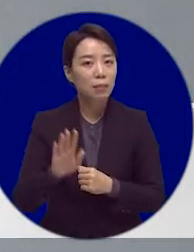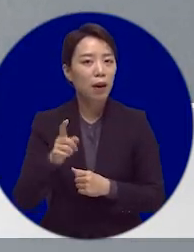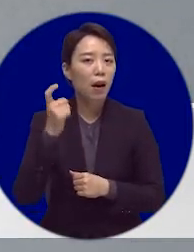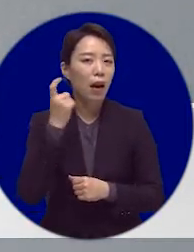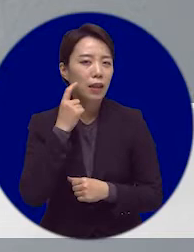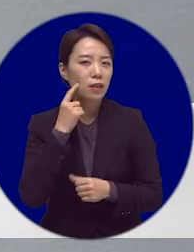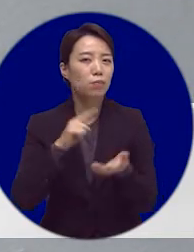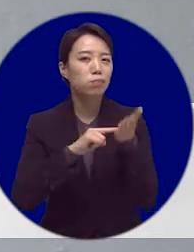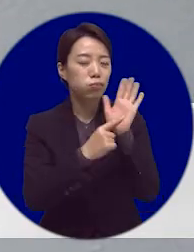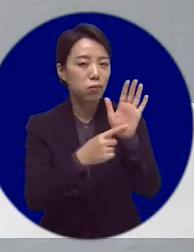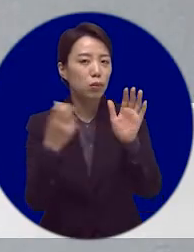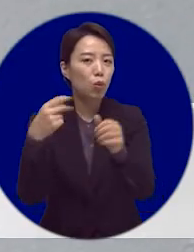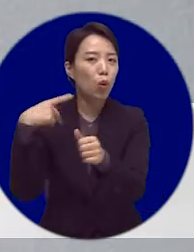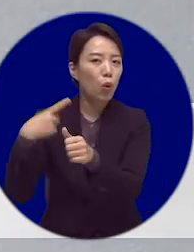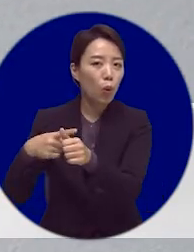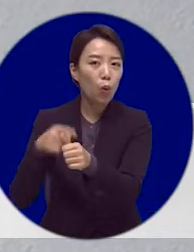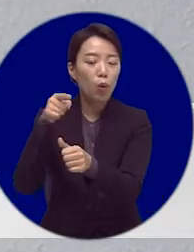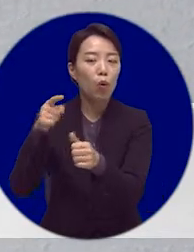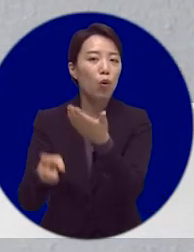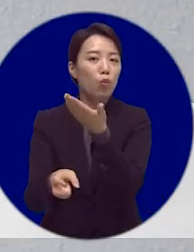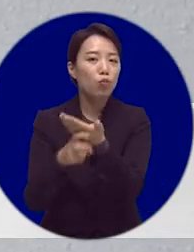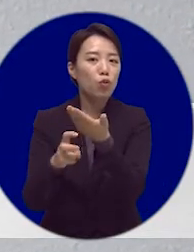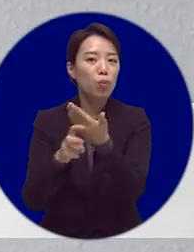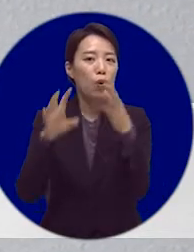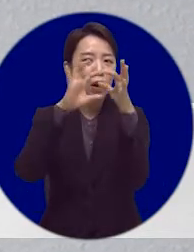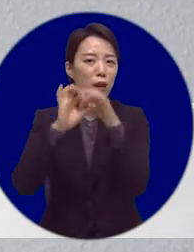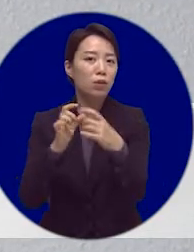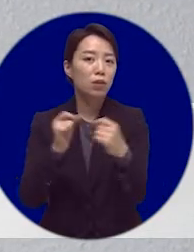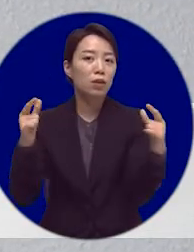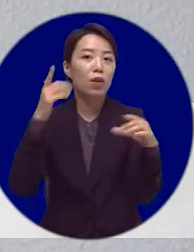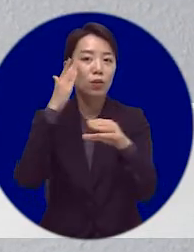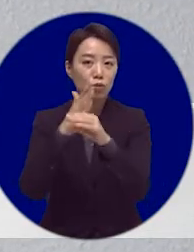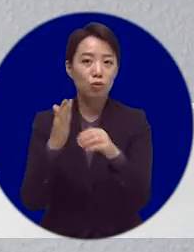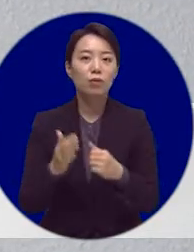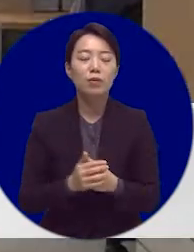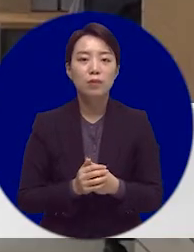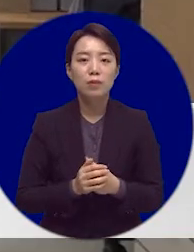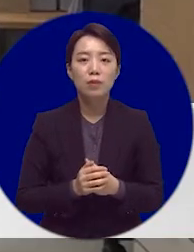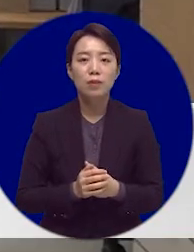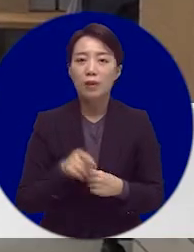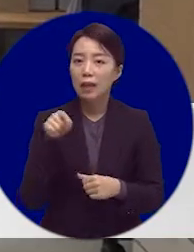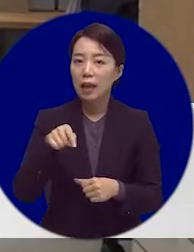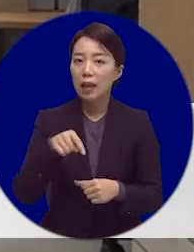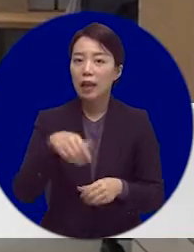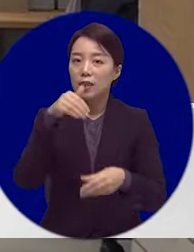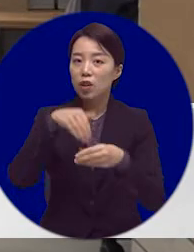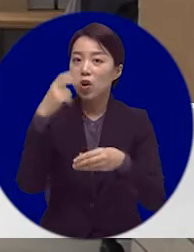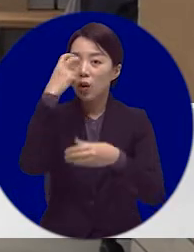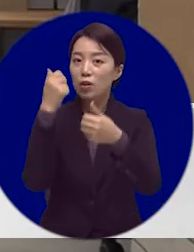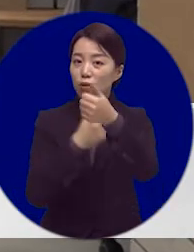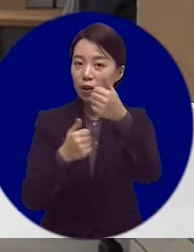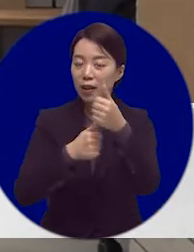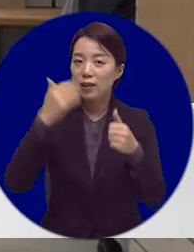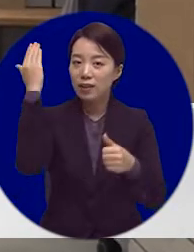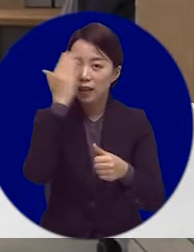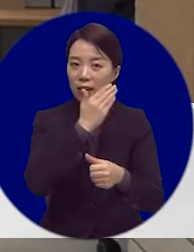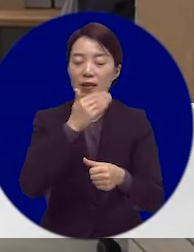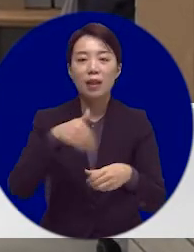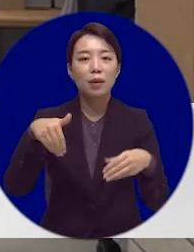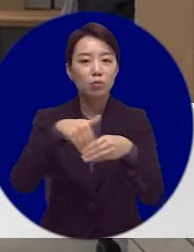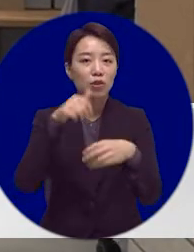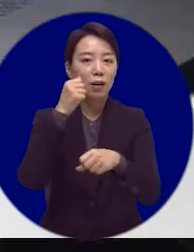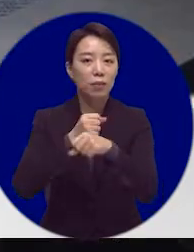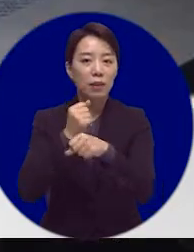비방 등의 위법 게시물도 계속 증가하고 있는데요. 이에 선거관리위원회는 건전한 사이버 문화 조성을 위해 위법